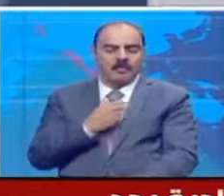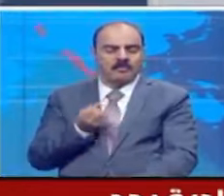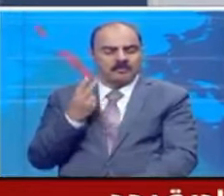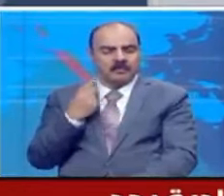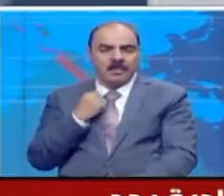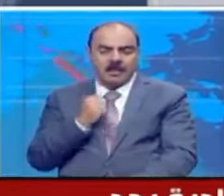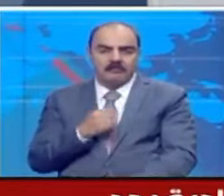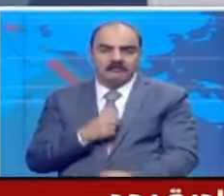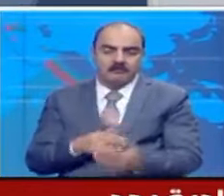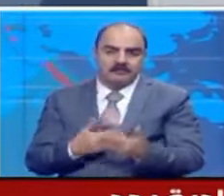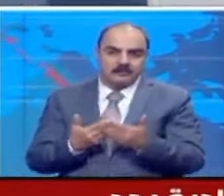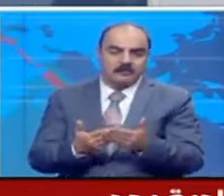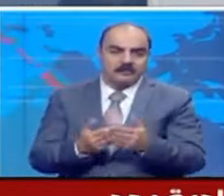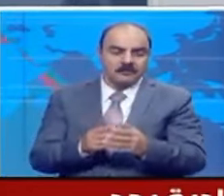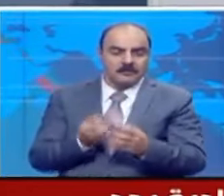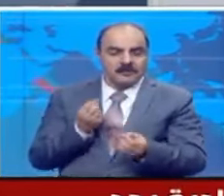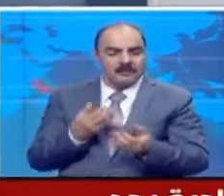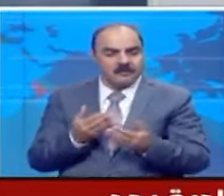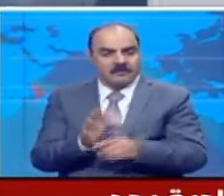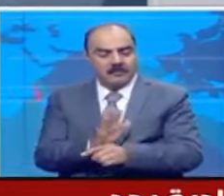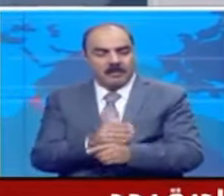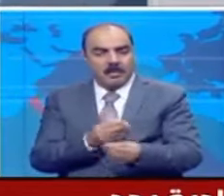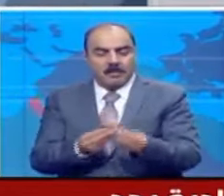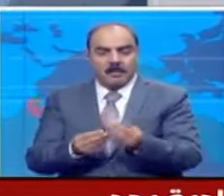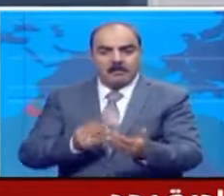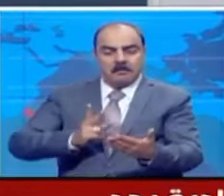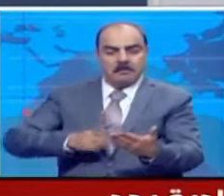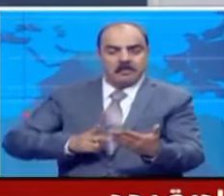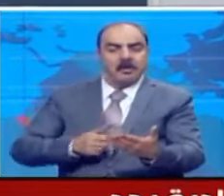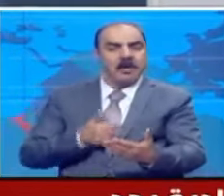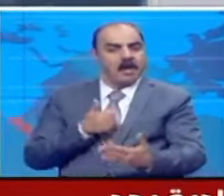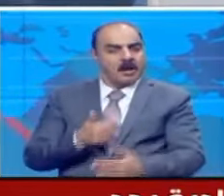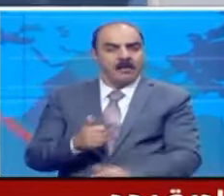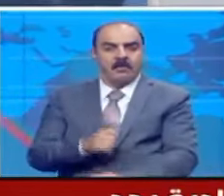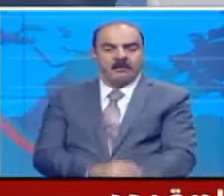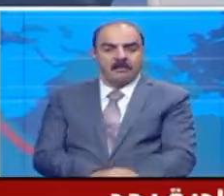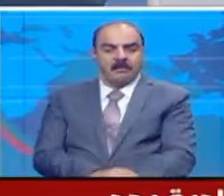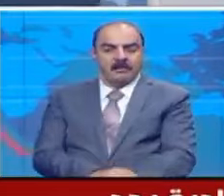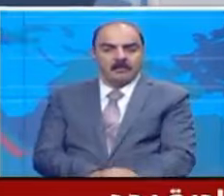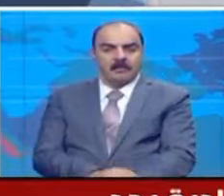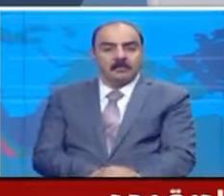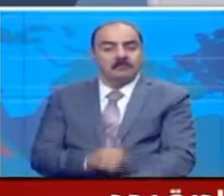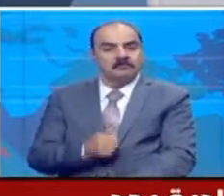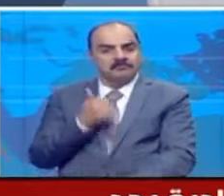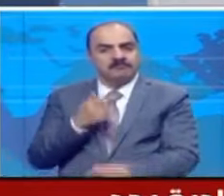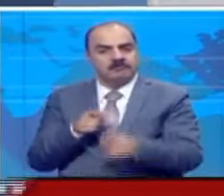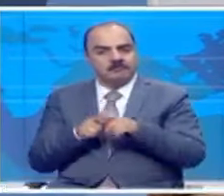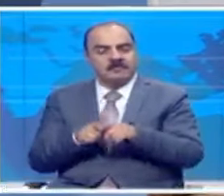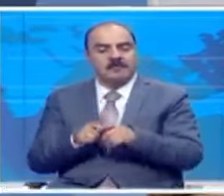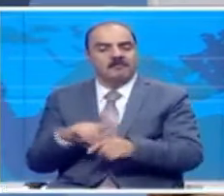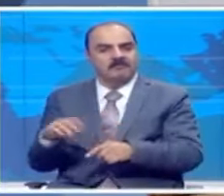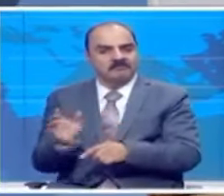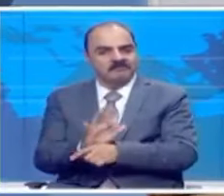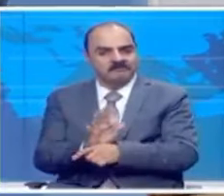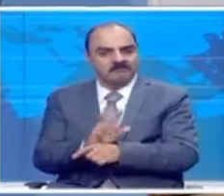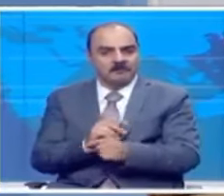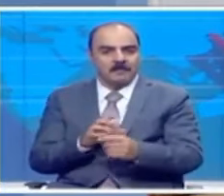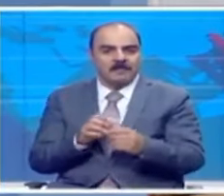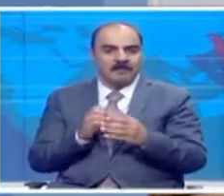بدأت تتعاظم مع هذا الأمر وأصدرت قرارات من شأنها التخفيف من